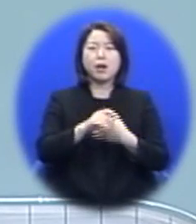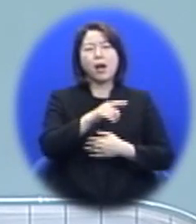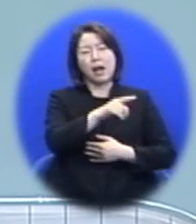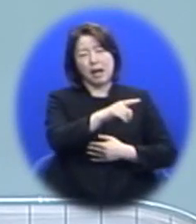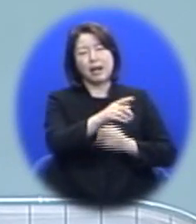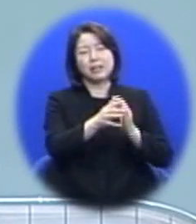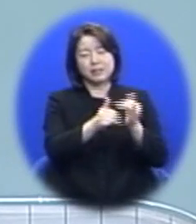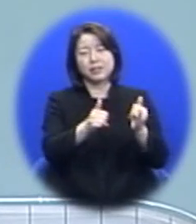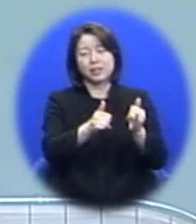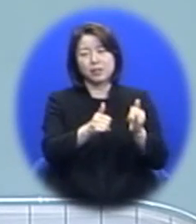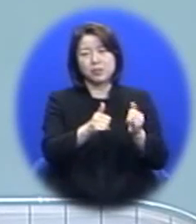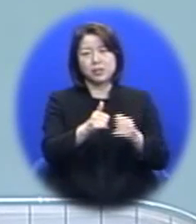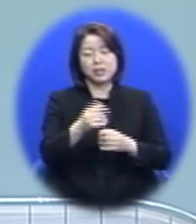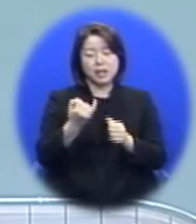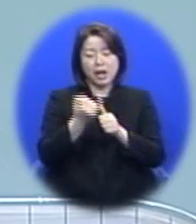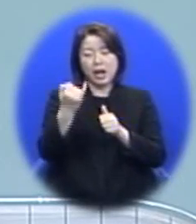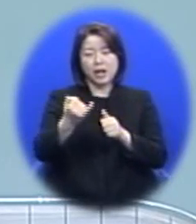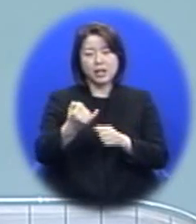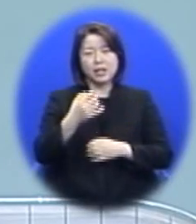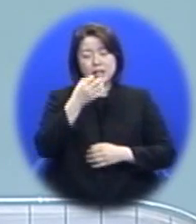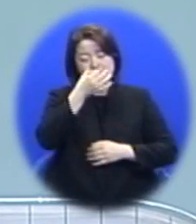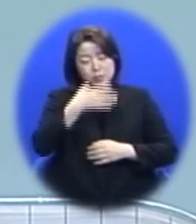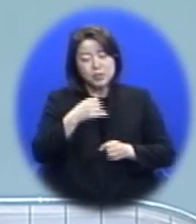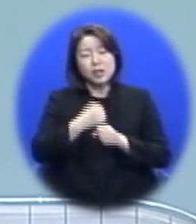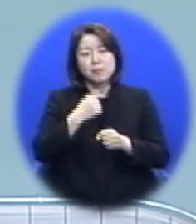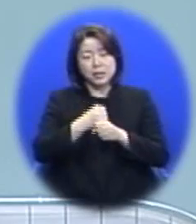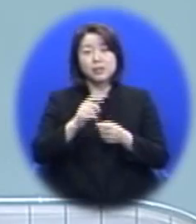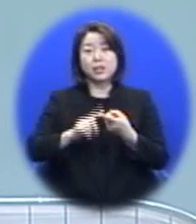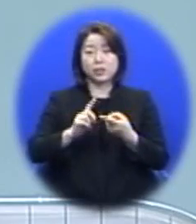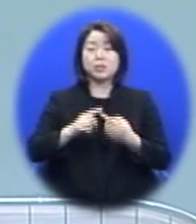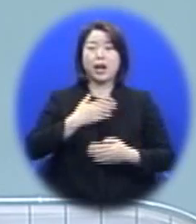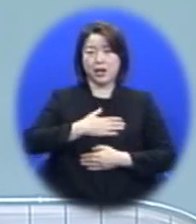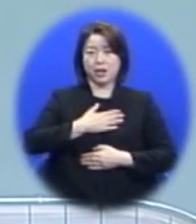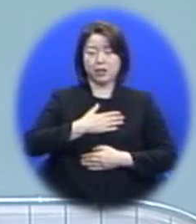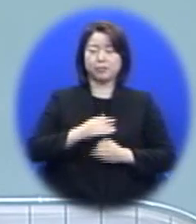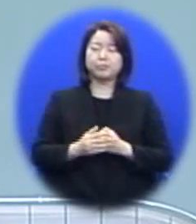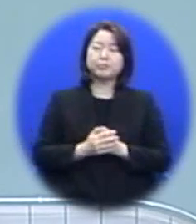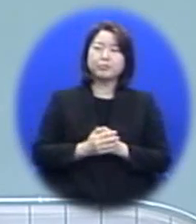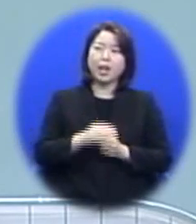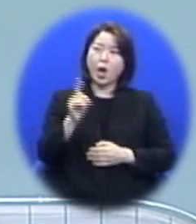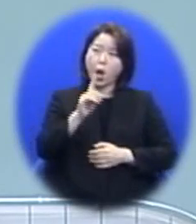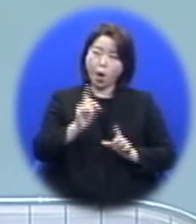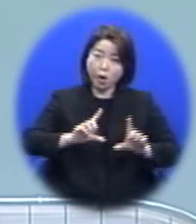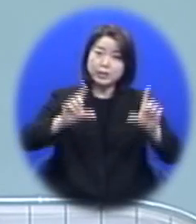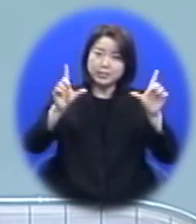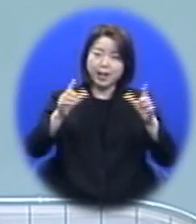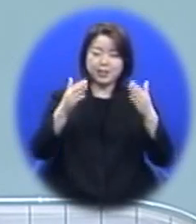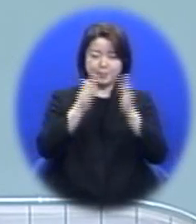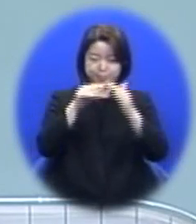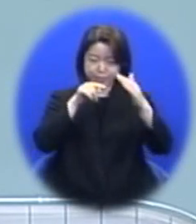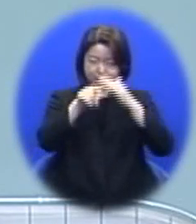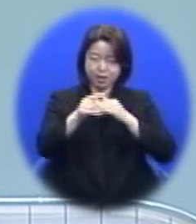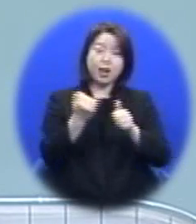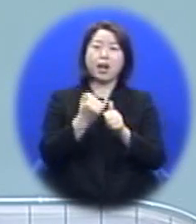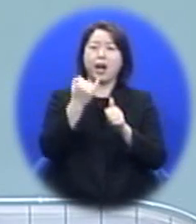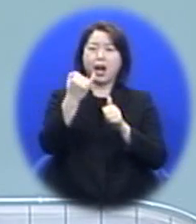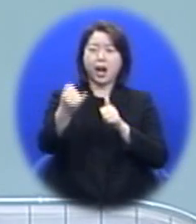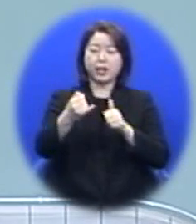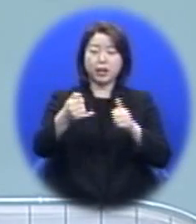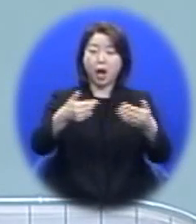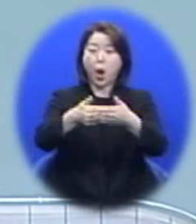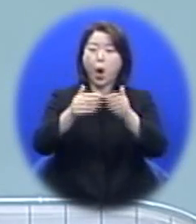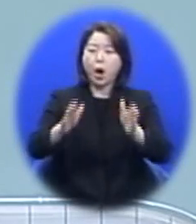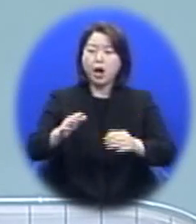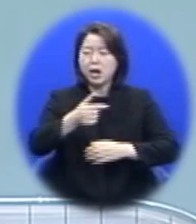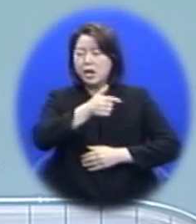하는구나 이걸 알게 됐다는 겁니다. 어느 날 집에 들어가셨는데 아내가 거실에서 큰 소리로